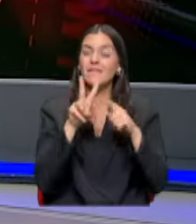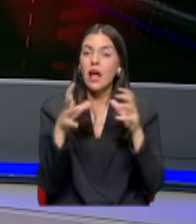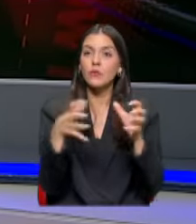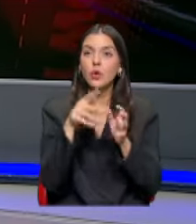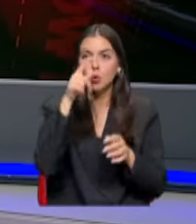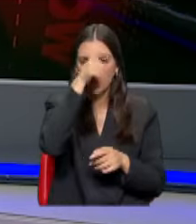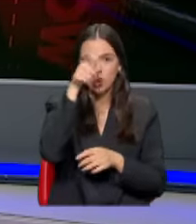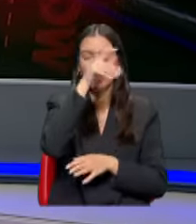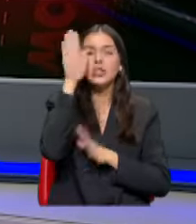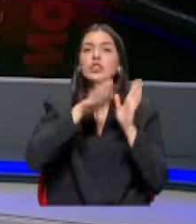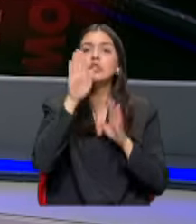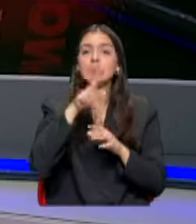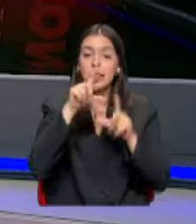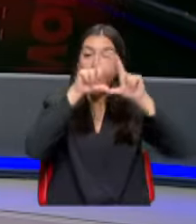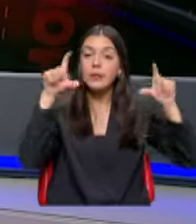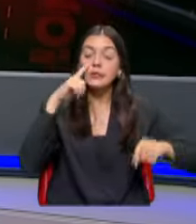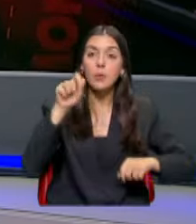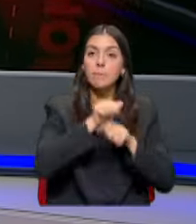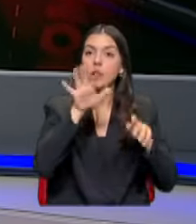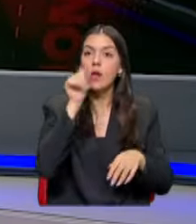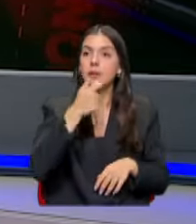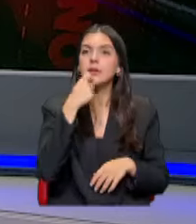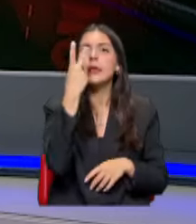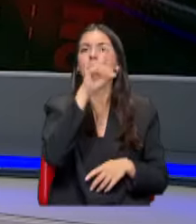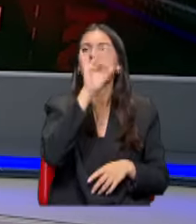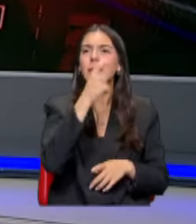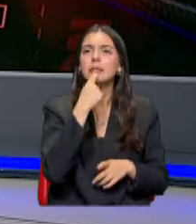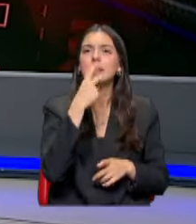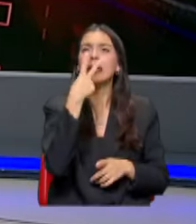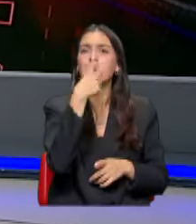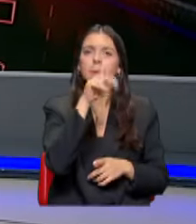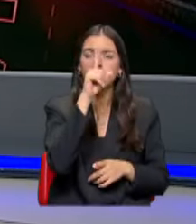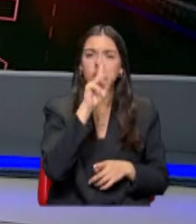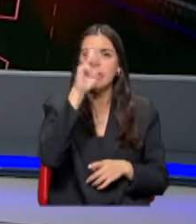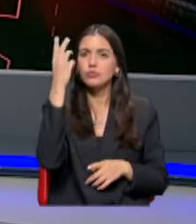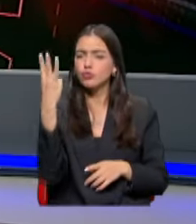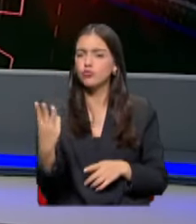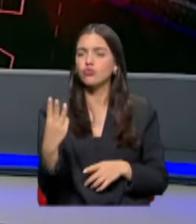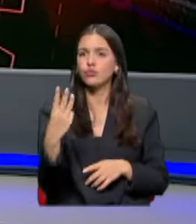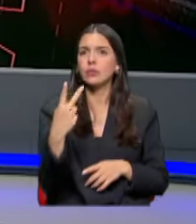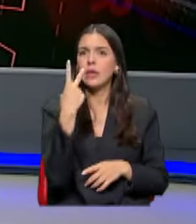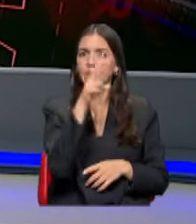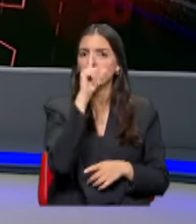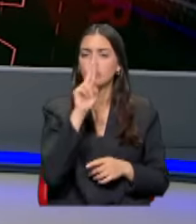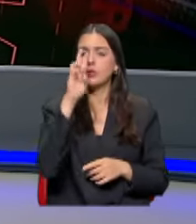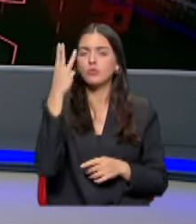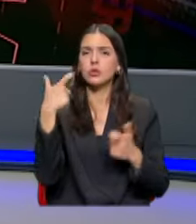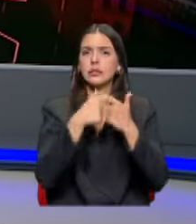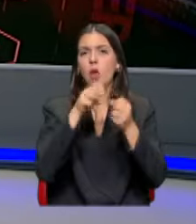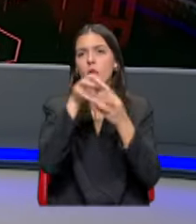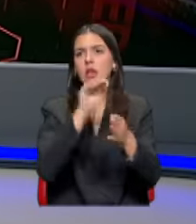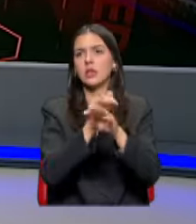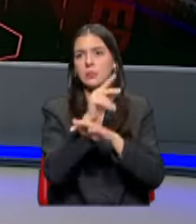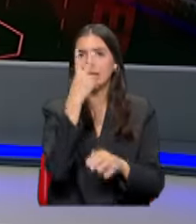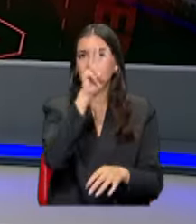haritasını yayınlıyor her sene. 2015'te bizim memlekette 2173 silahlı olay yaşanmış. 2173.